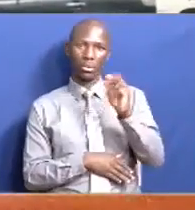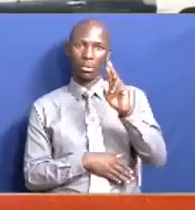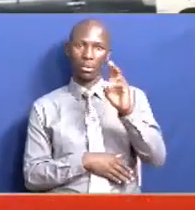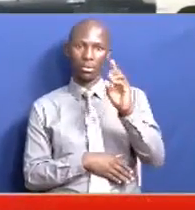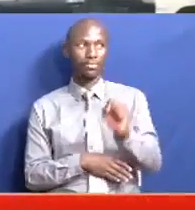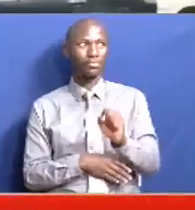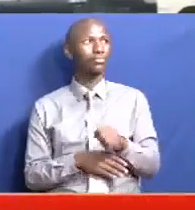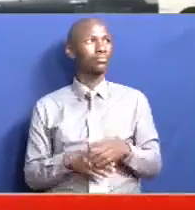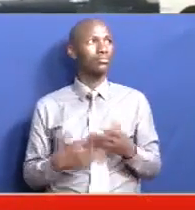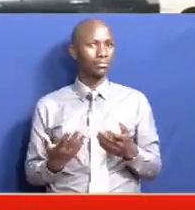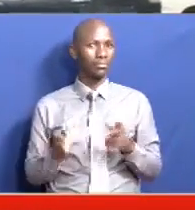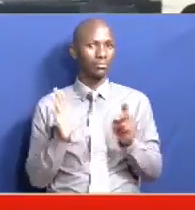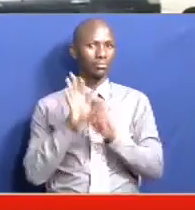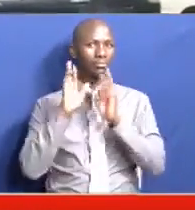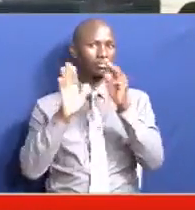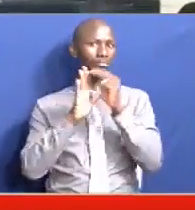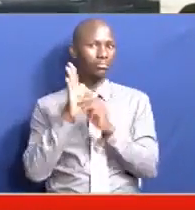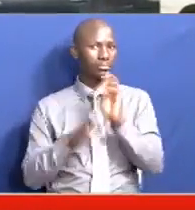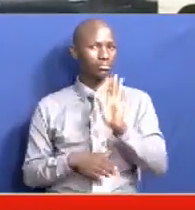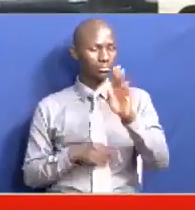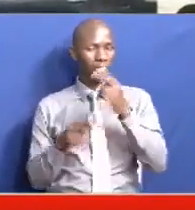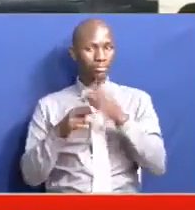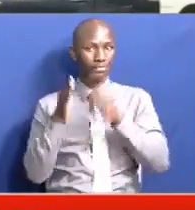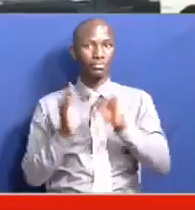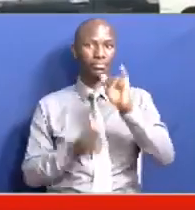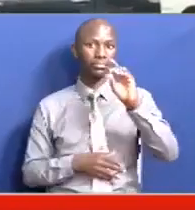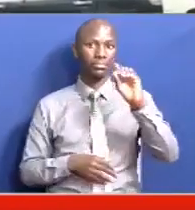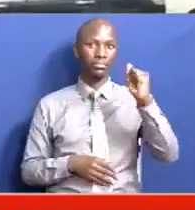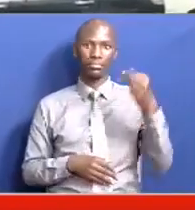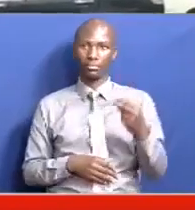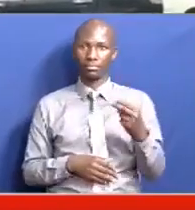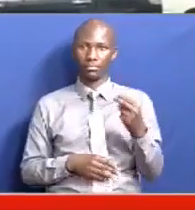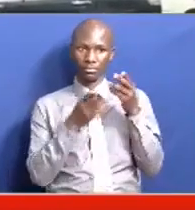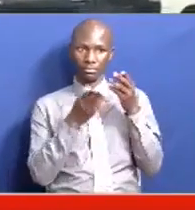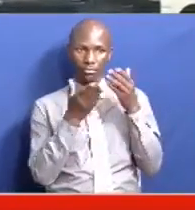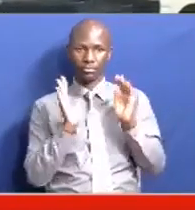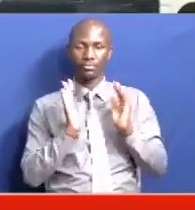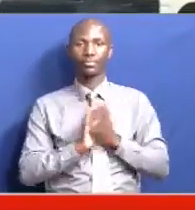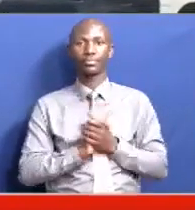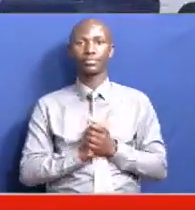Kefri Musini wa Kitui ngilibote ya Mumo TV Aida Ngile.